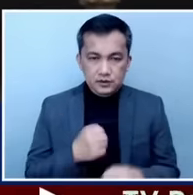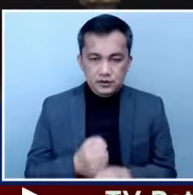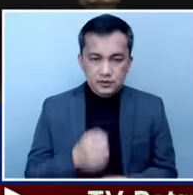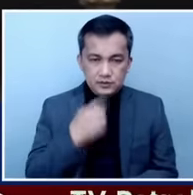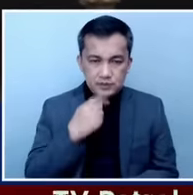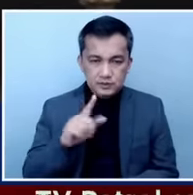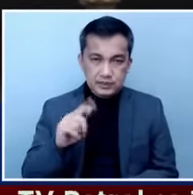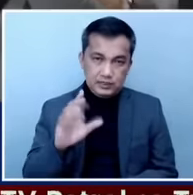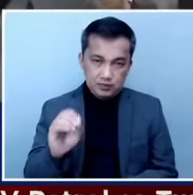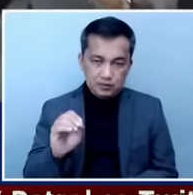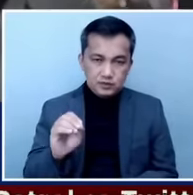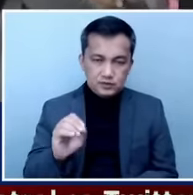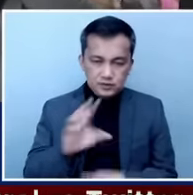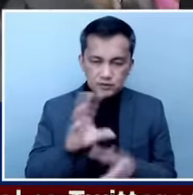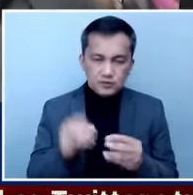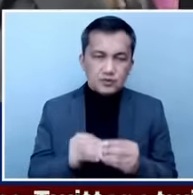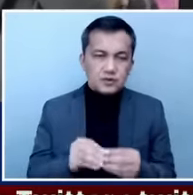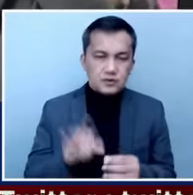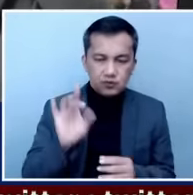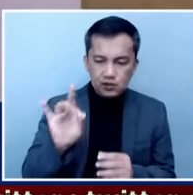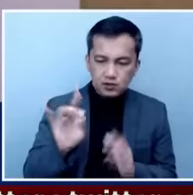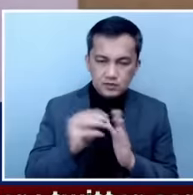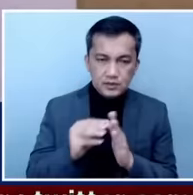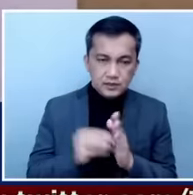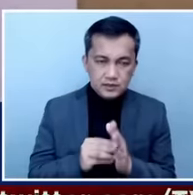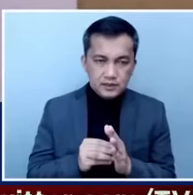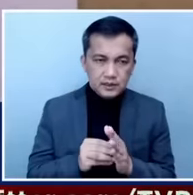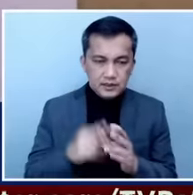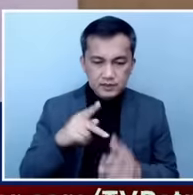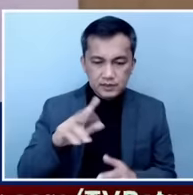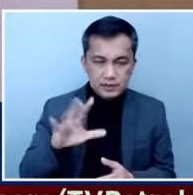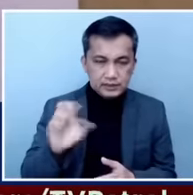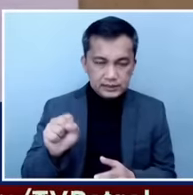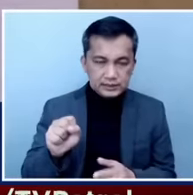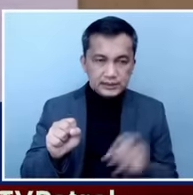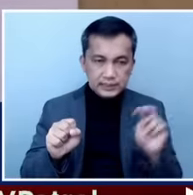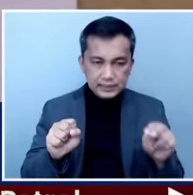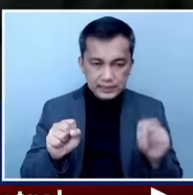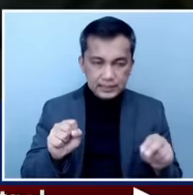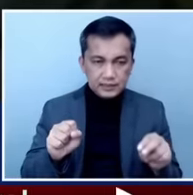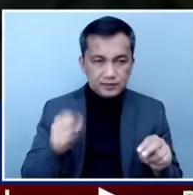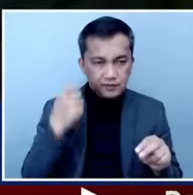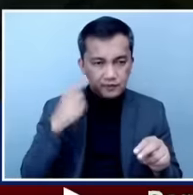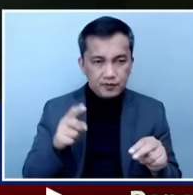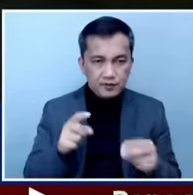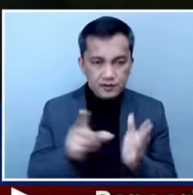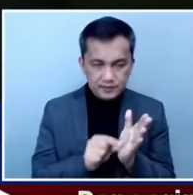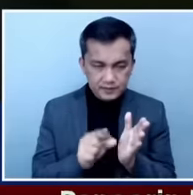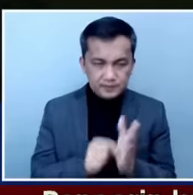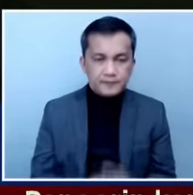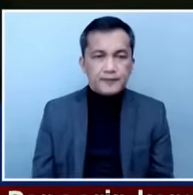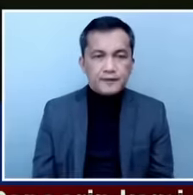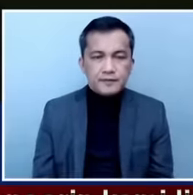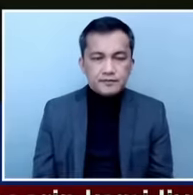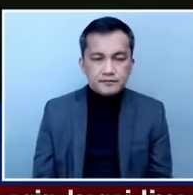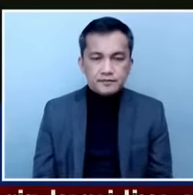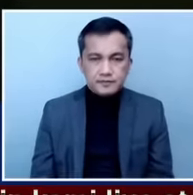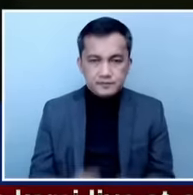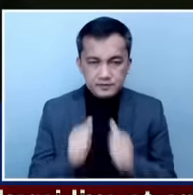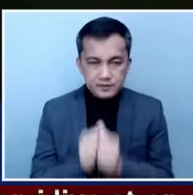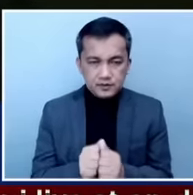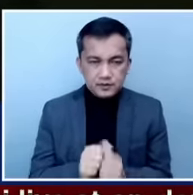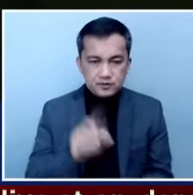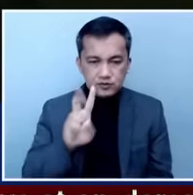LTO na aabot sa 8 milyong piraso ng plastic cards ang kailangan para sa pag-imprenta. Kasama na dito ang